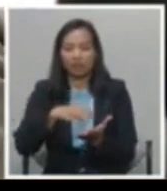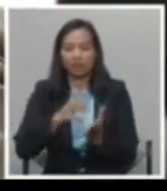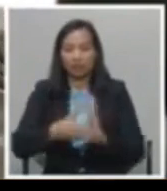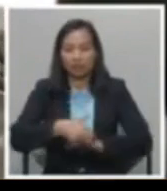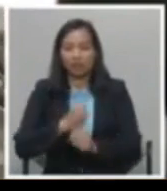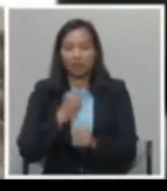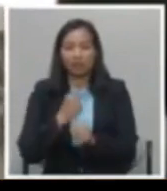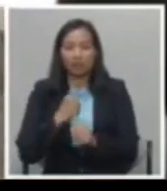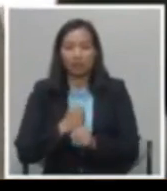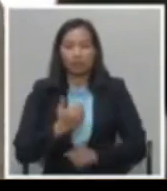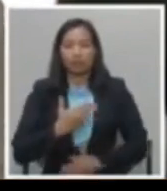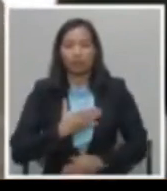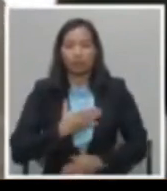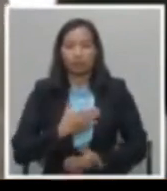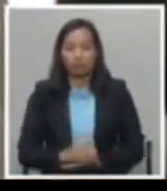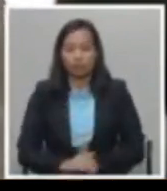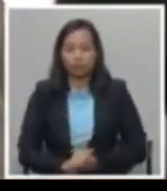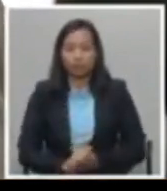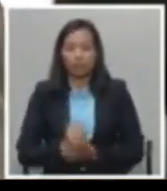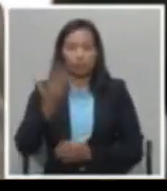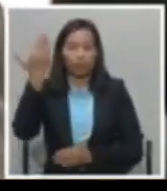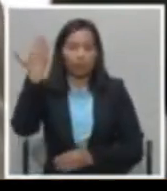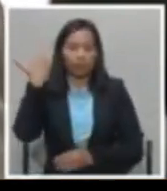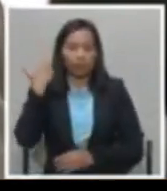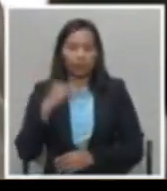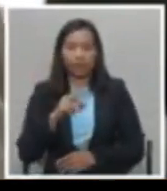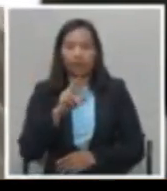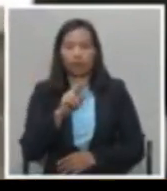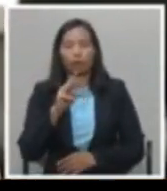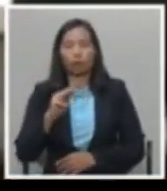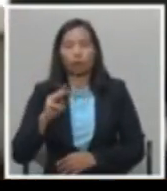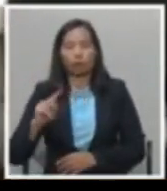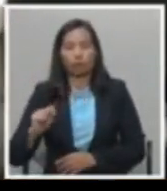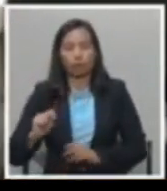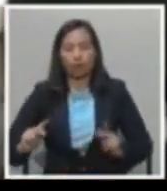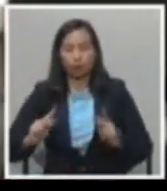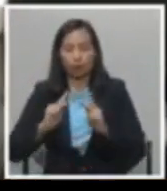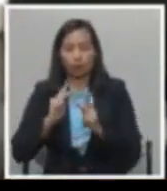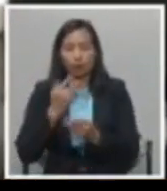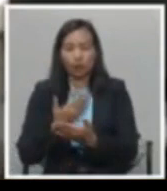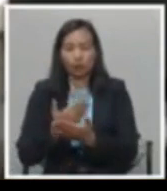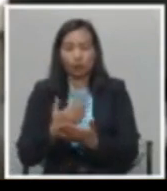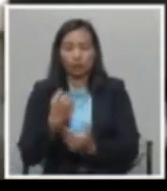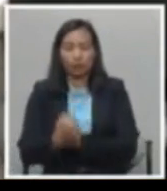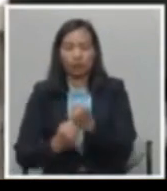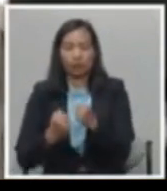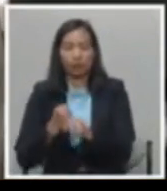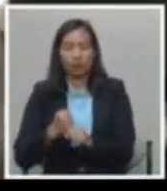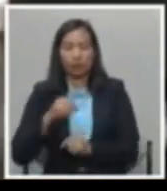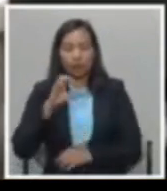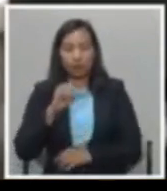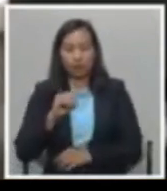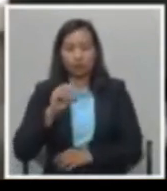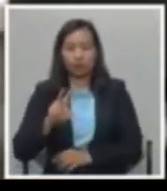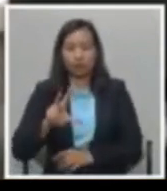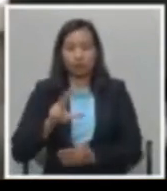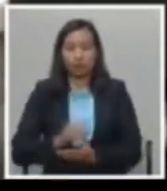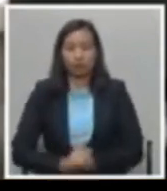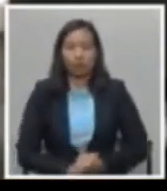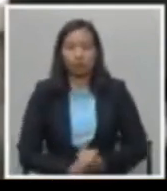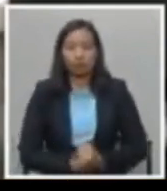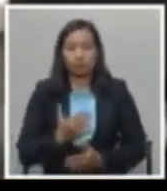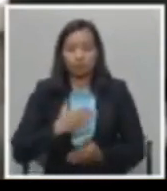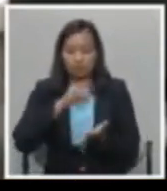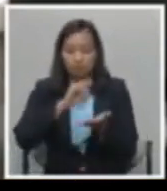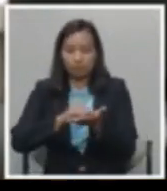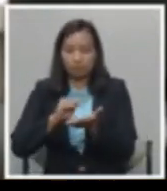ติหน้าที่ของผมในสมัยที่เป็นรัฐมนตรีว่าการกระทรวงการคลังในปี2553นะครับที่ได้มีการร่